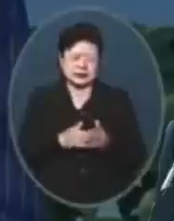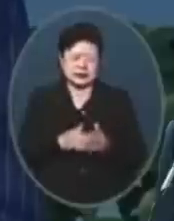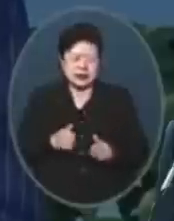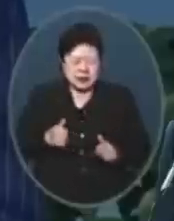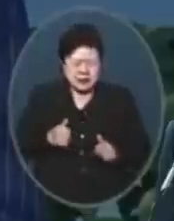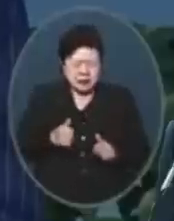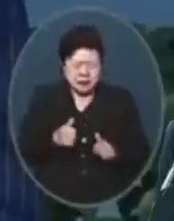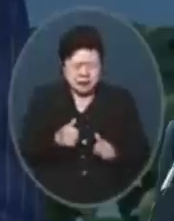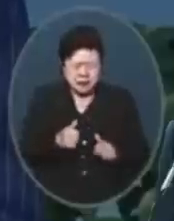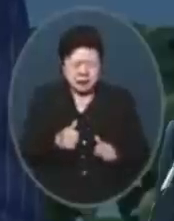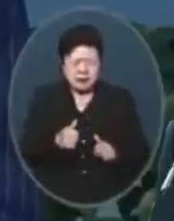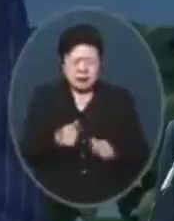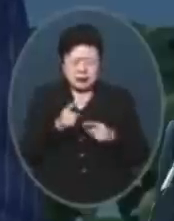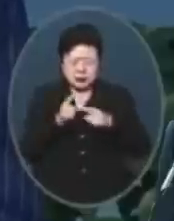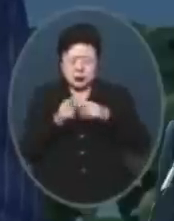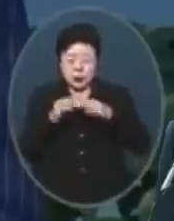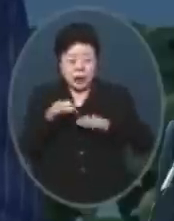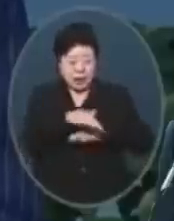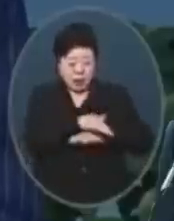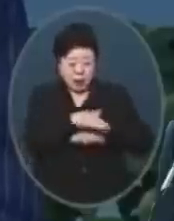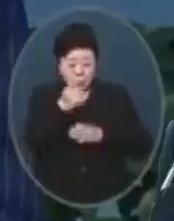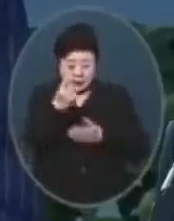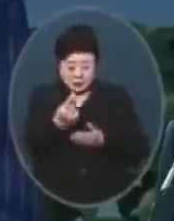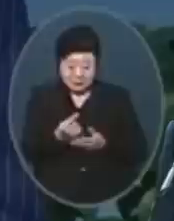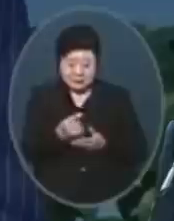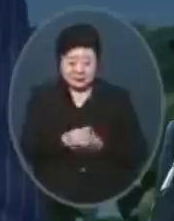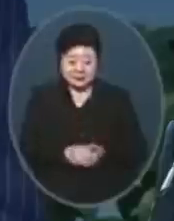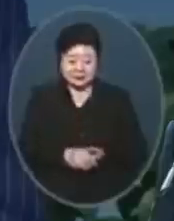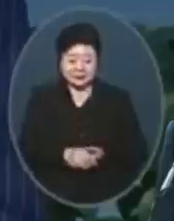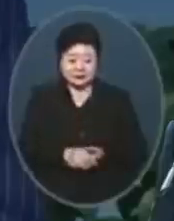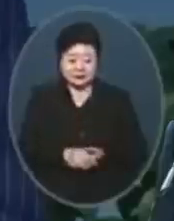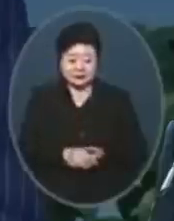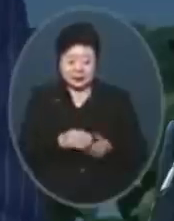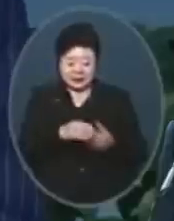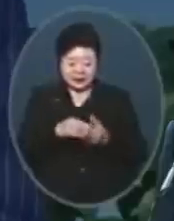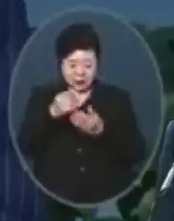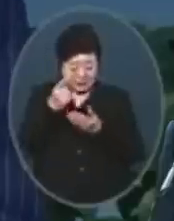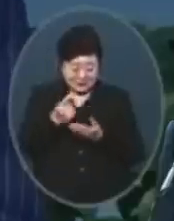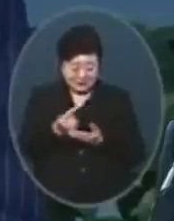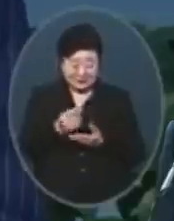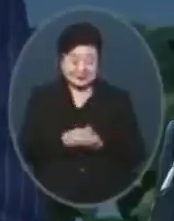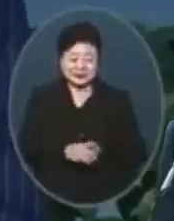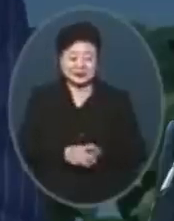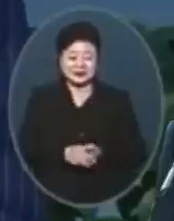열심히 교회에 나와서 저에게 데리고 와서